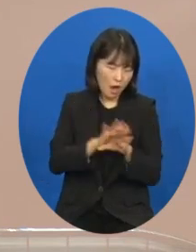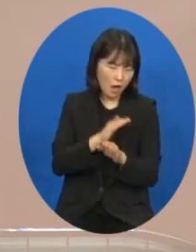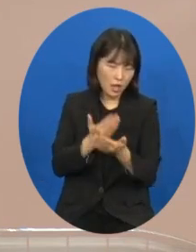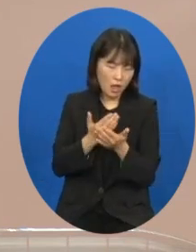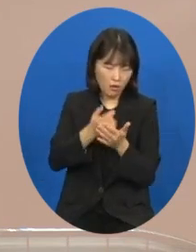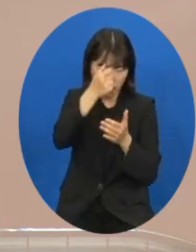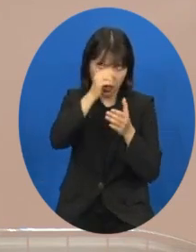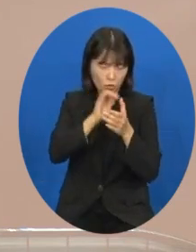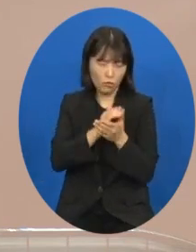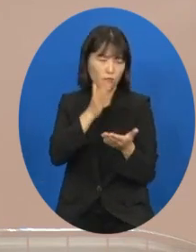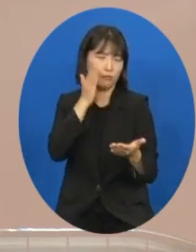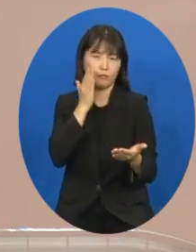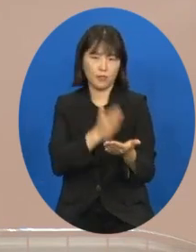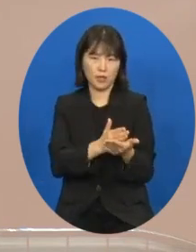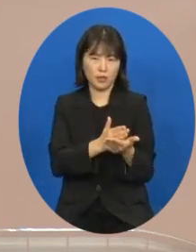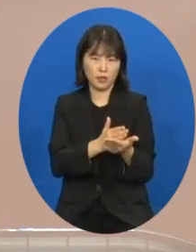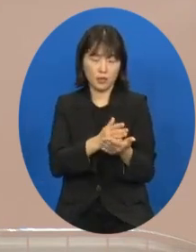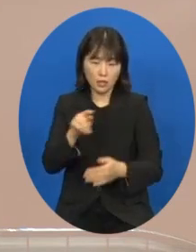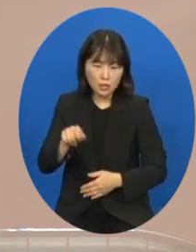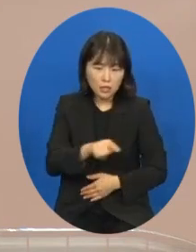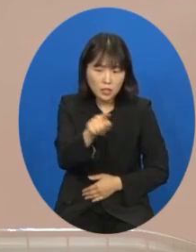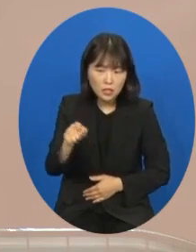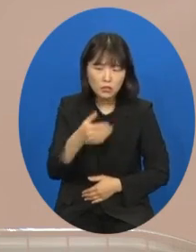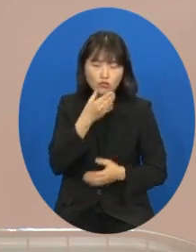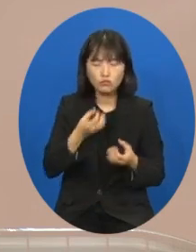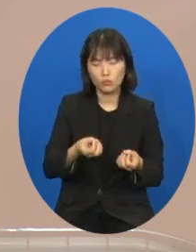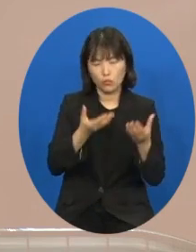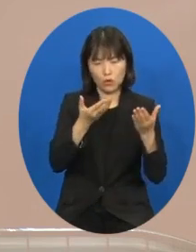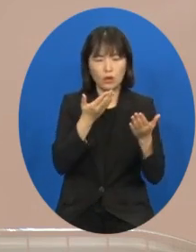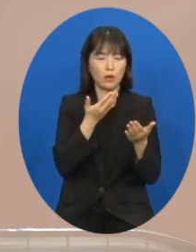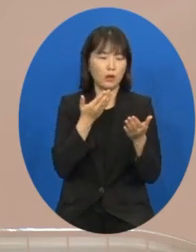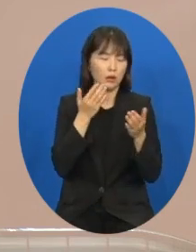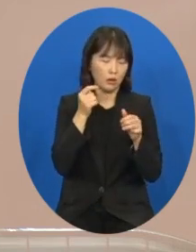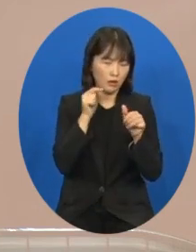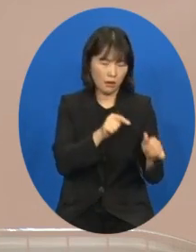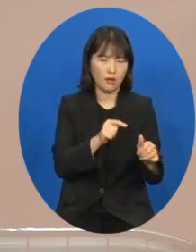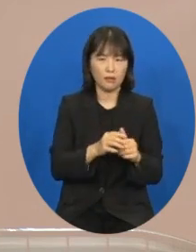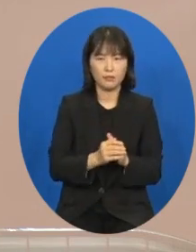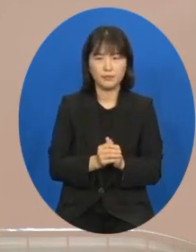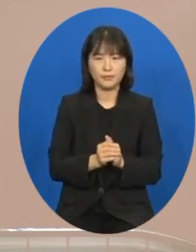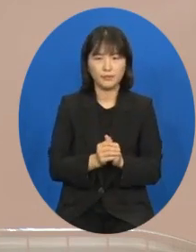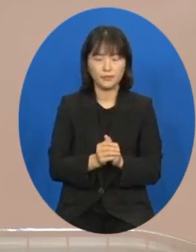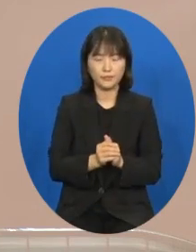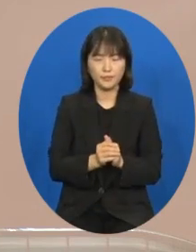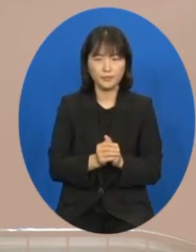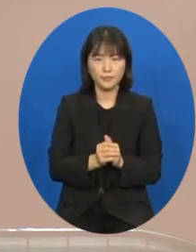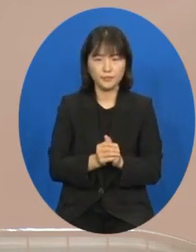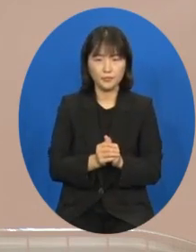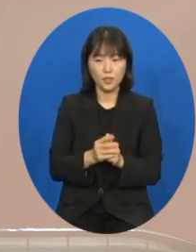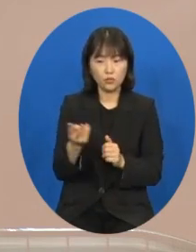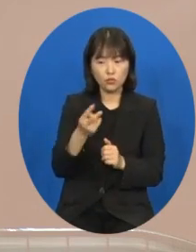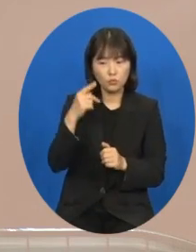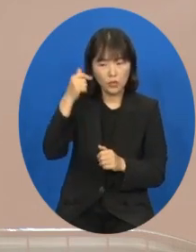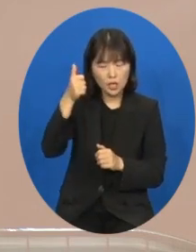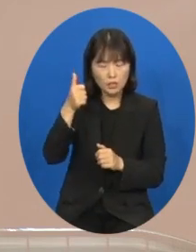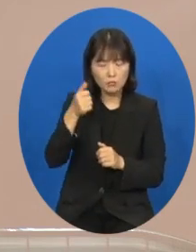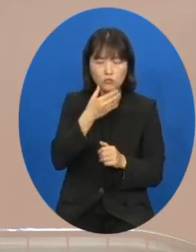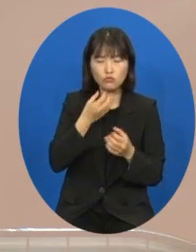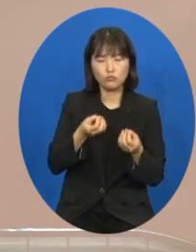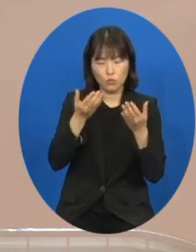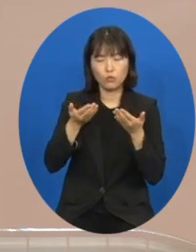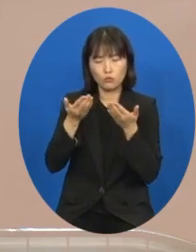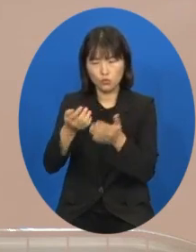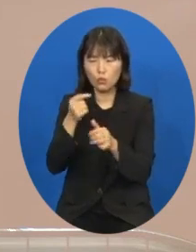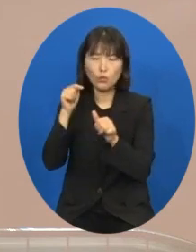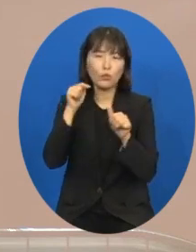마라. 그들을 축복하라. 스펄저 목사님과 그 캠벨 몰건 목사님을 축복하라.